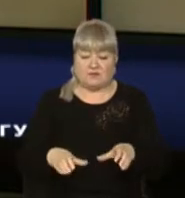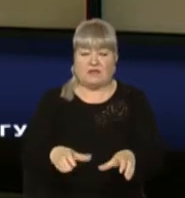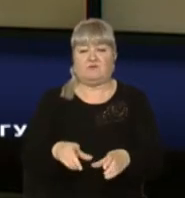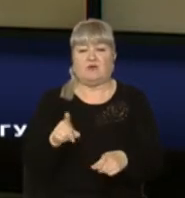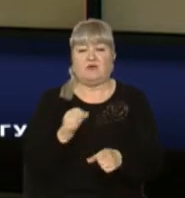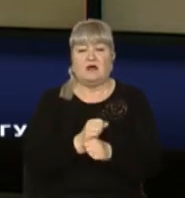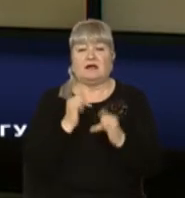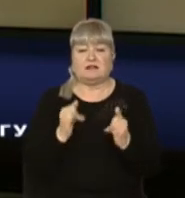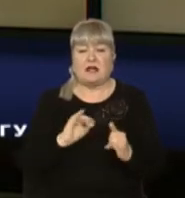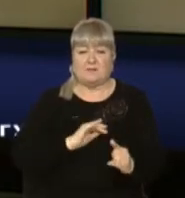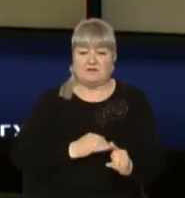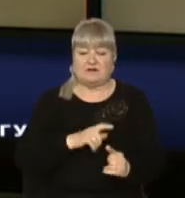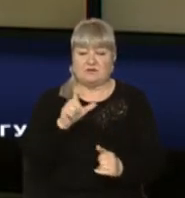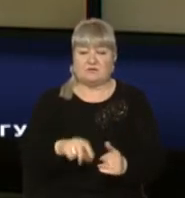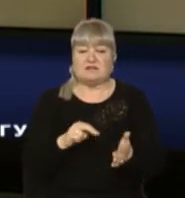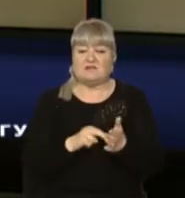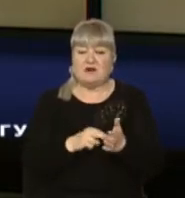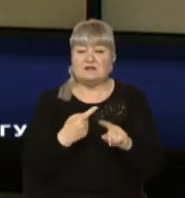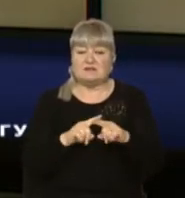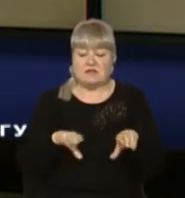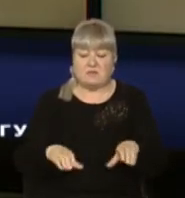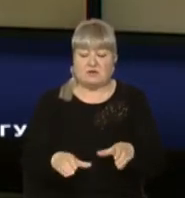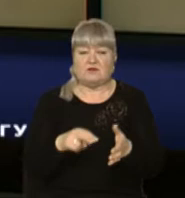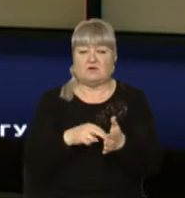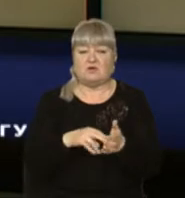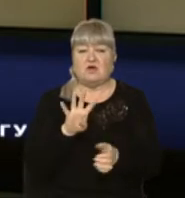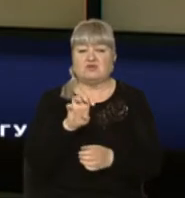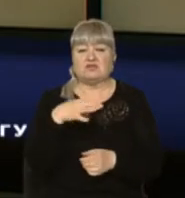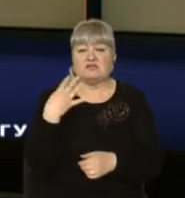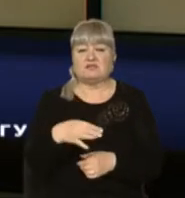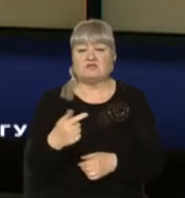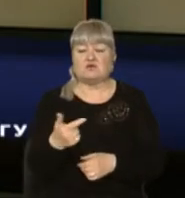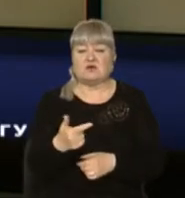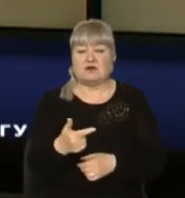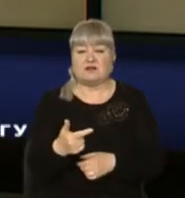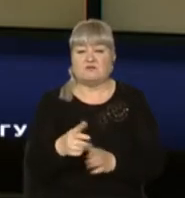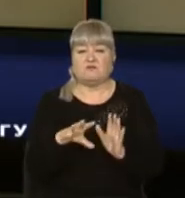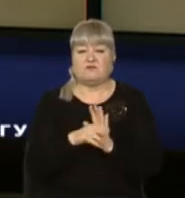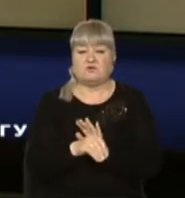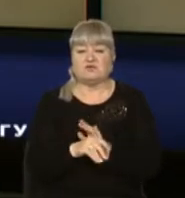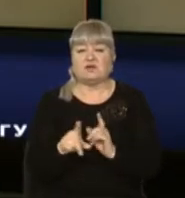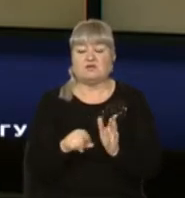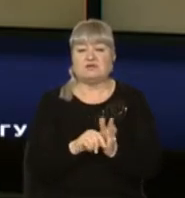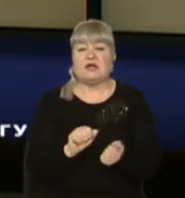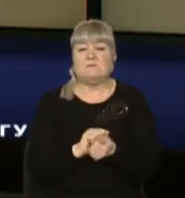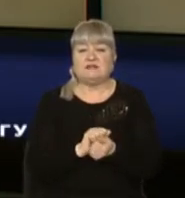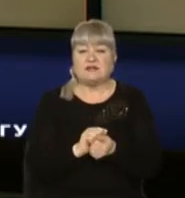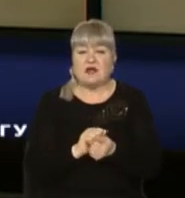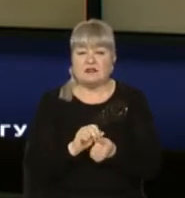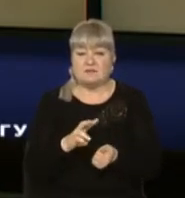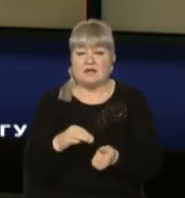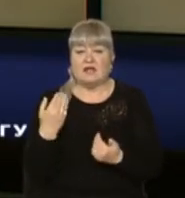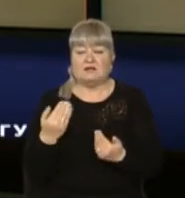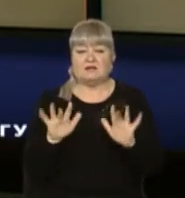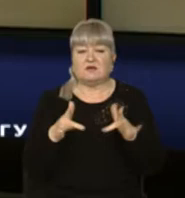для приватних осіб. Вартість цієї бруківки коштує 440 гривень, включаючи з матеріалами. Їхня